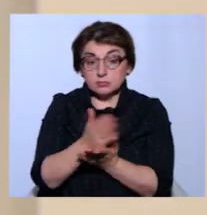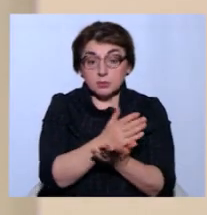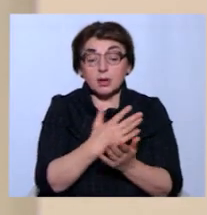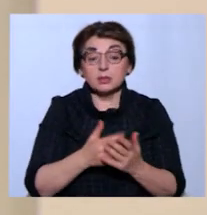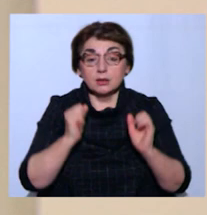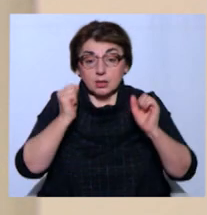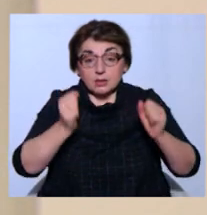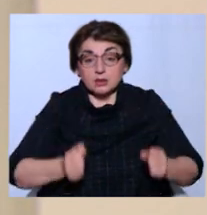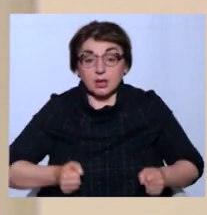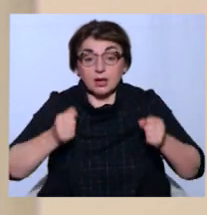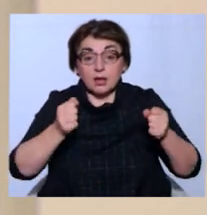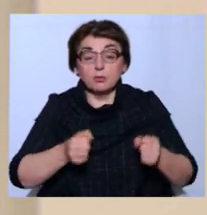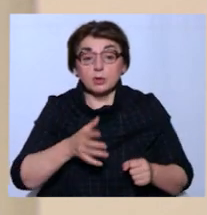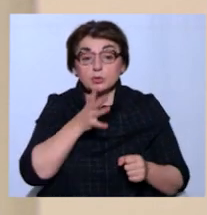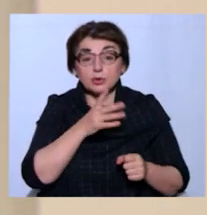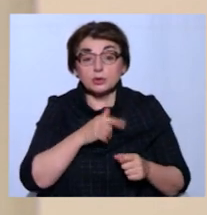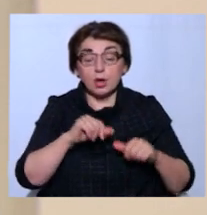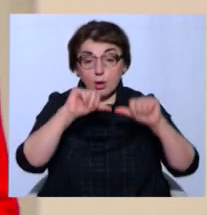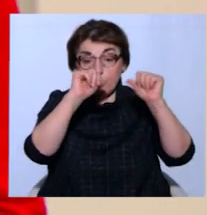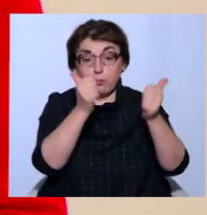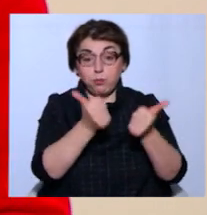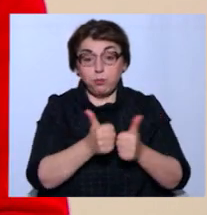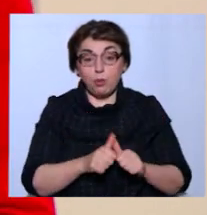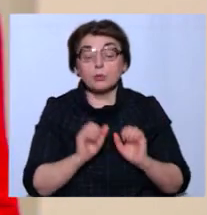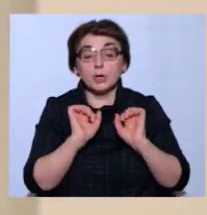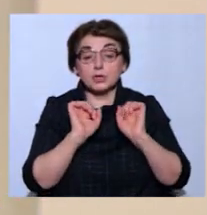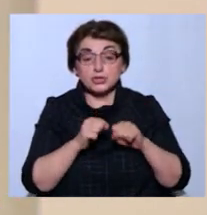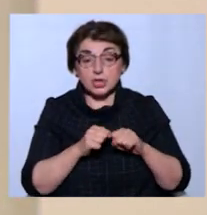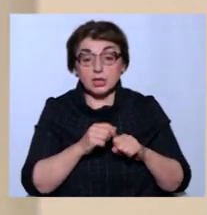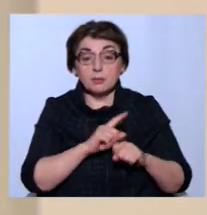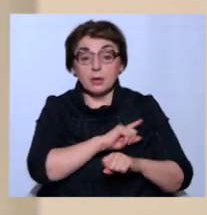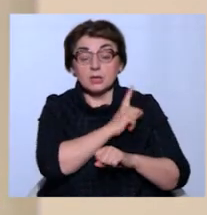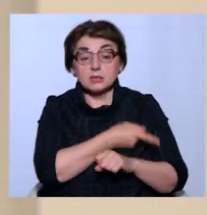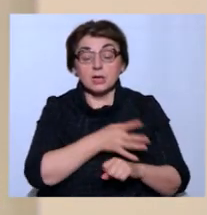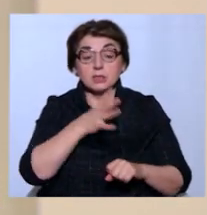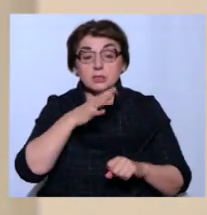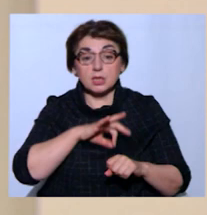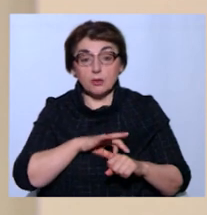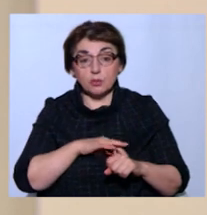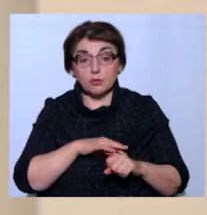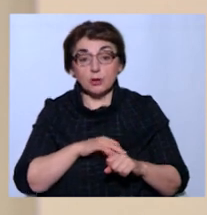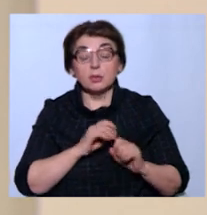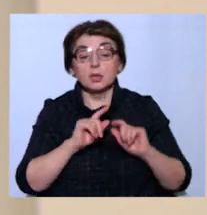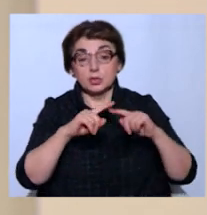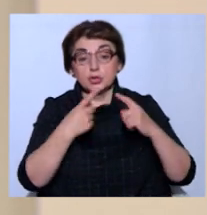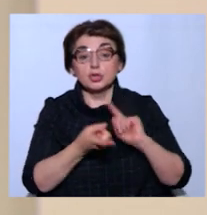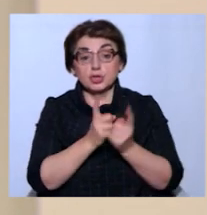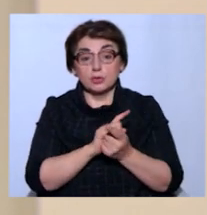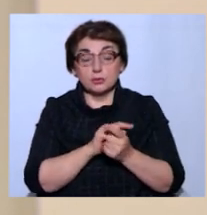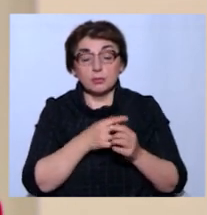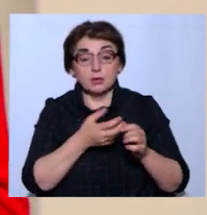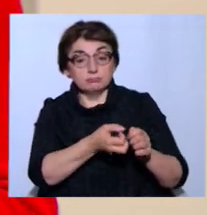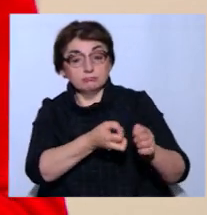დროს. ასევე შეიძლება ფორმა შეუცვალოთ ძალის გამოყენებით სხეულს, მაგალითად მშვილდს, როდესაც მოუზიდავთ მშვილდის